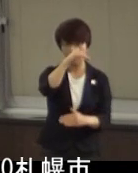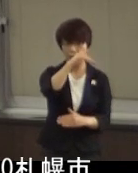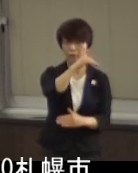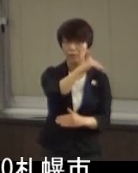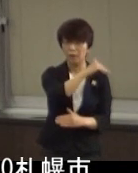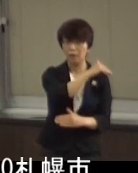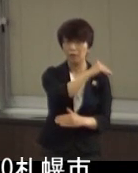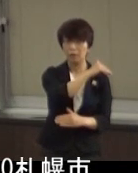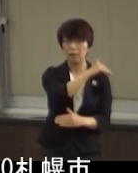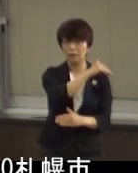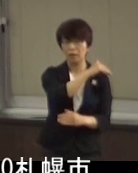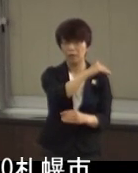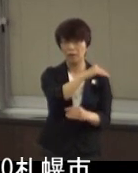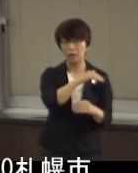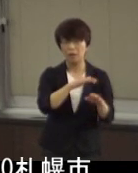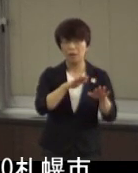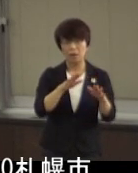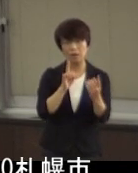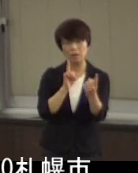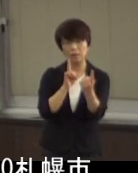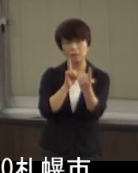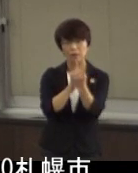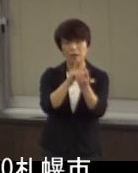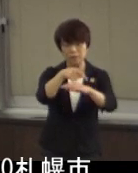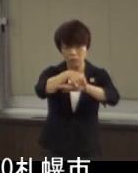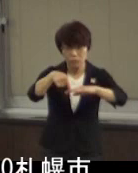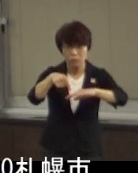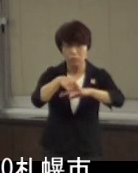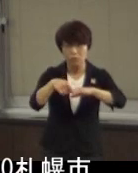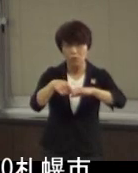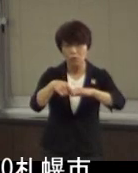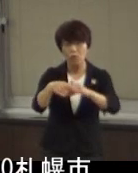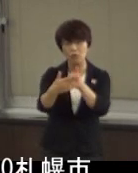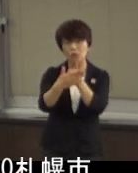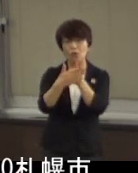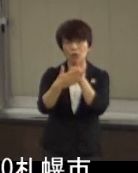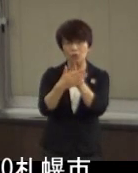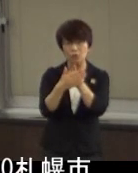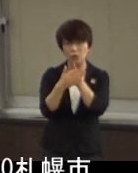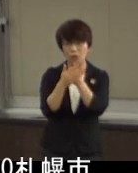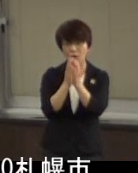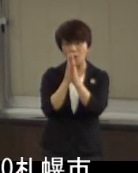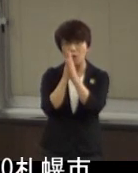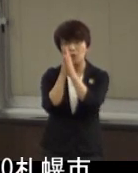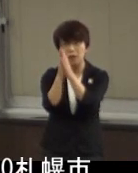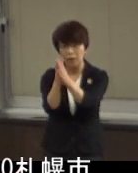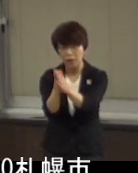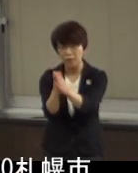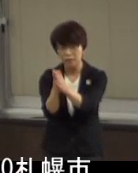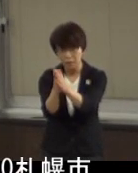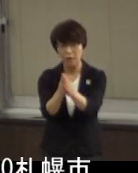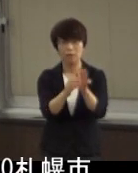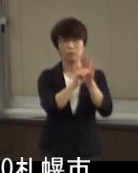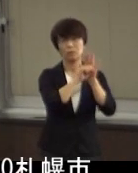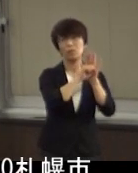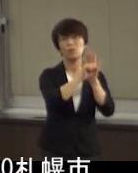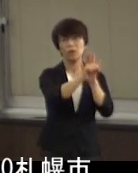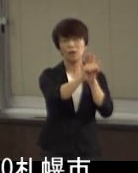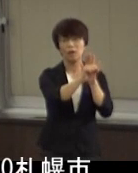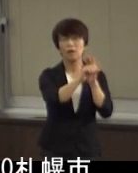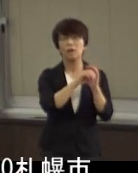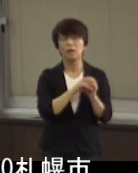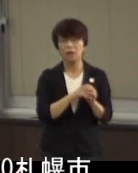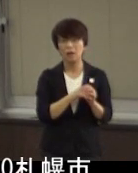で対策をご協力をお願いをしてきた効果というものが一定程